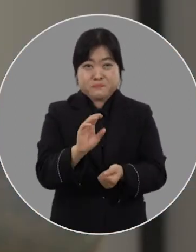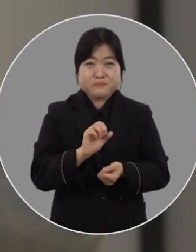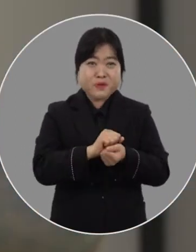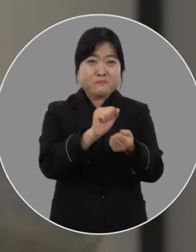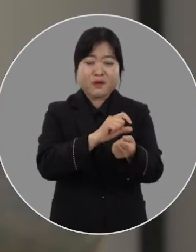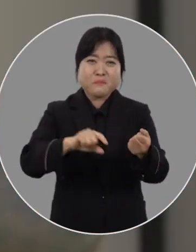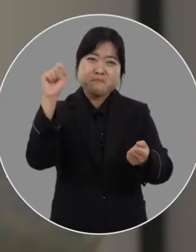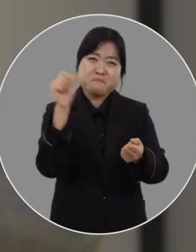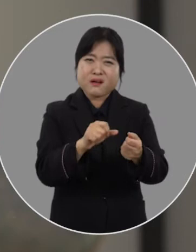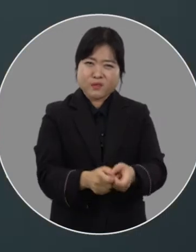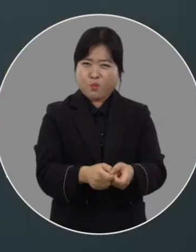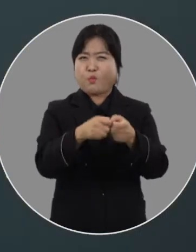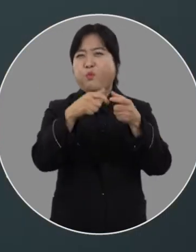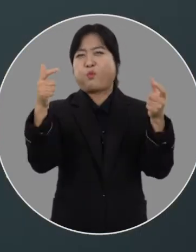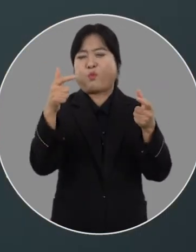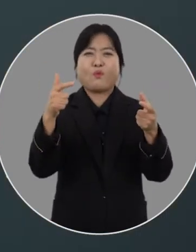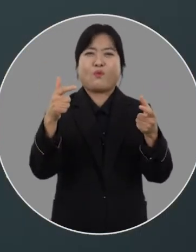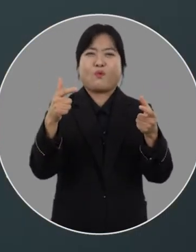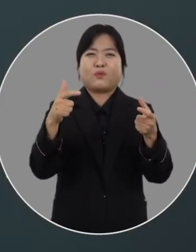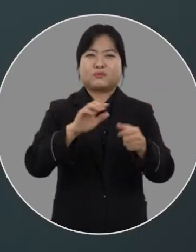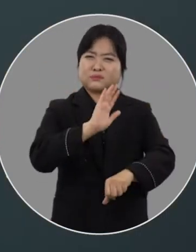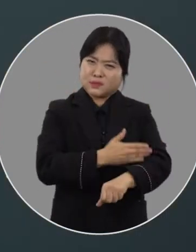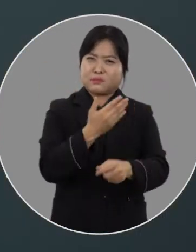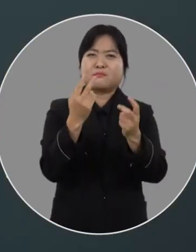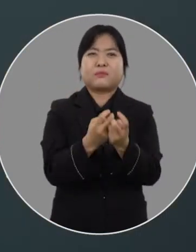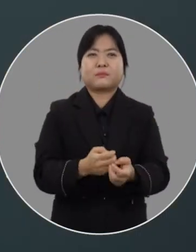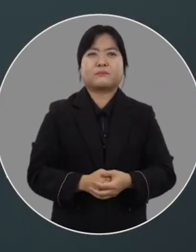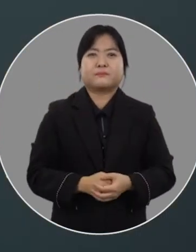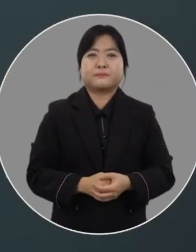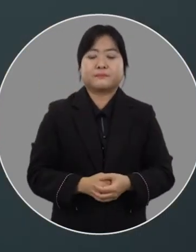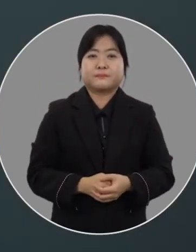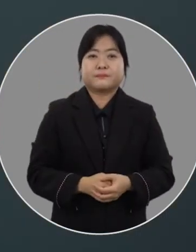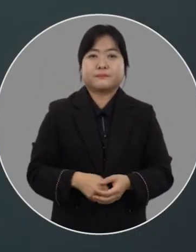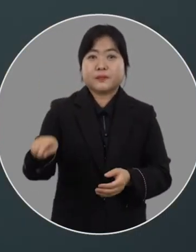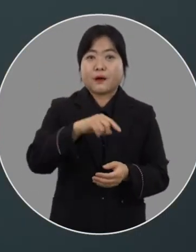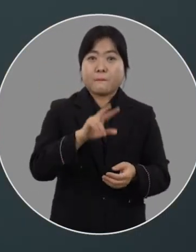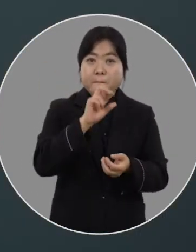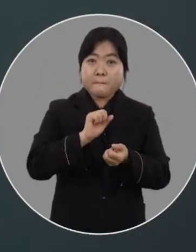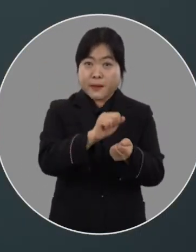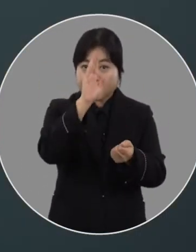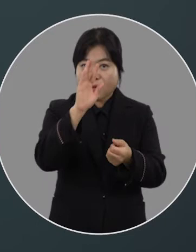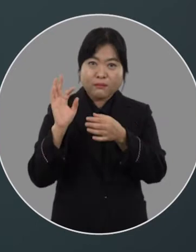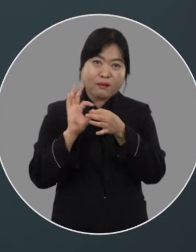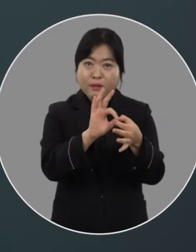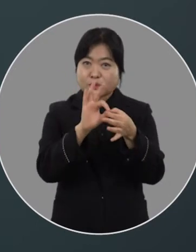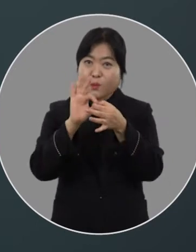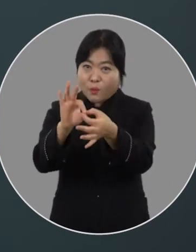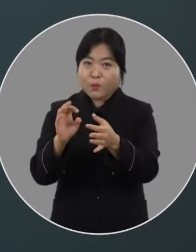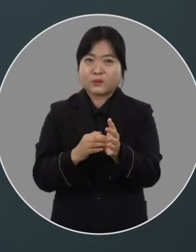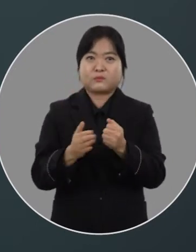훨씬 더 빠르게 하는 역효과까지 가져오게 되었던 것입니다. 이러한 패스트가